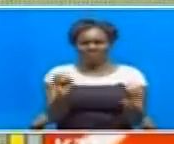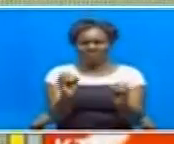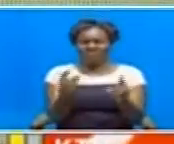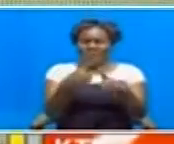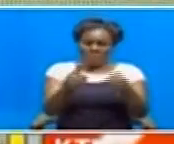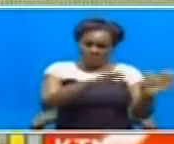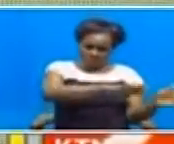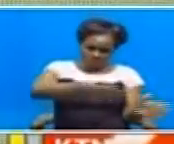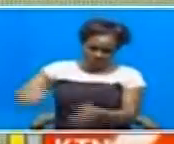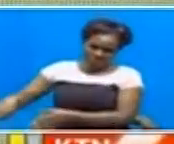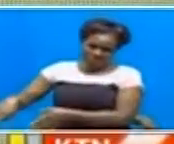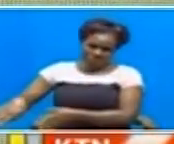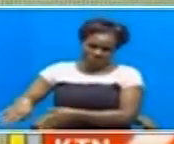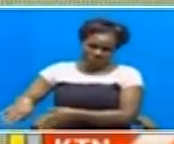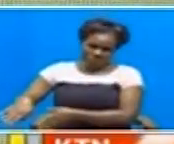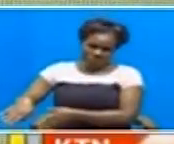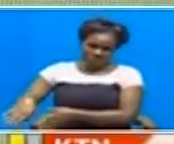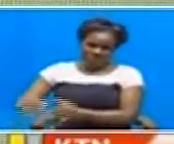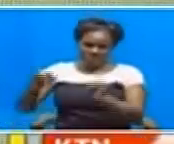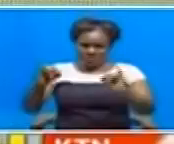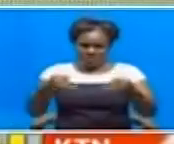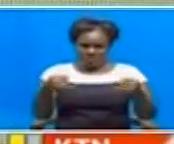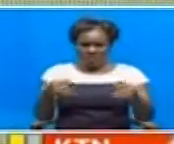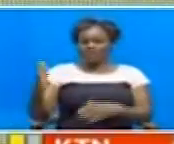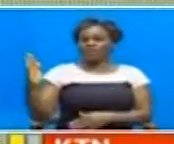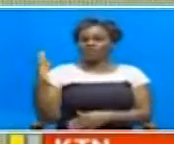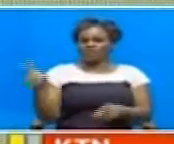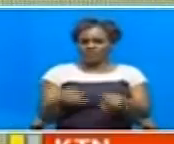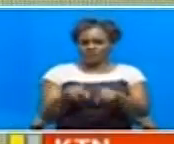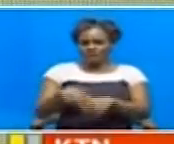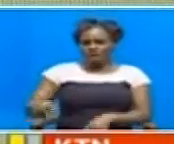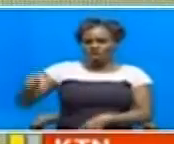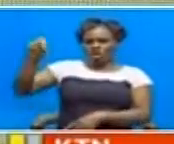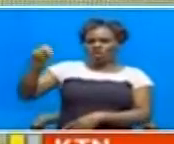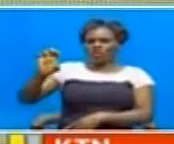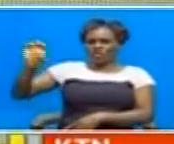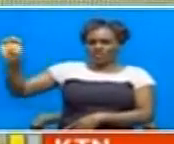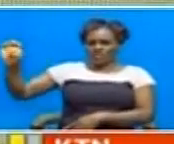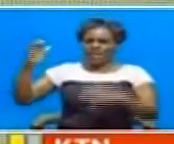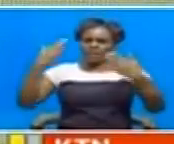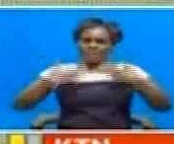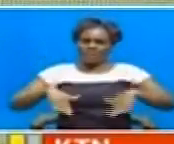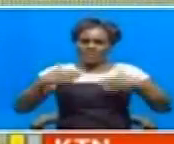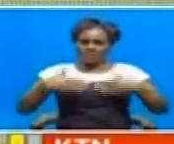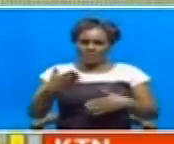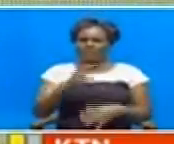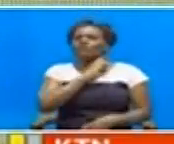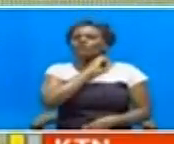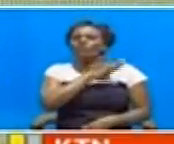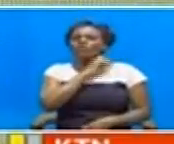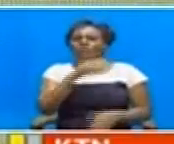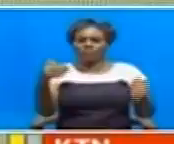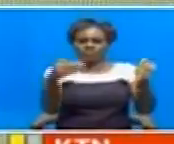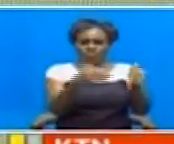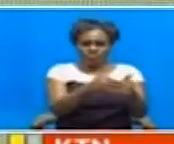Lakini kando na hayo, ama tukio la taarifa na ufungamano wa usalama, ni kwamba wakazi wa kaunti za kaskazini mashariki mwa Kenya wamelalama kuhusu